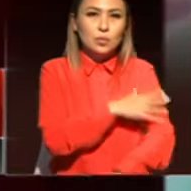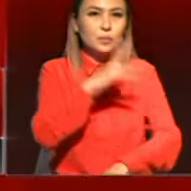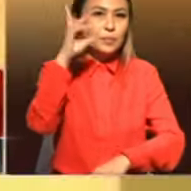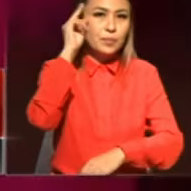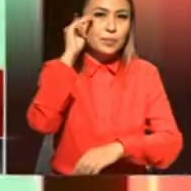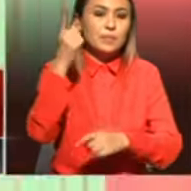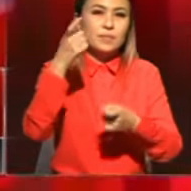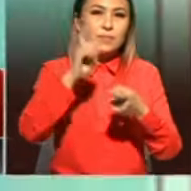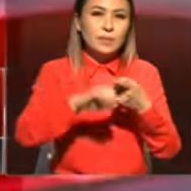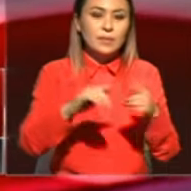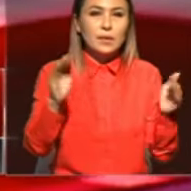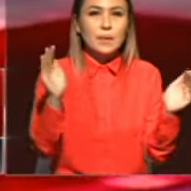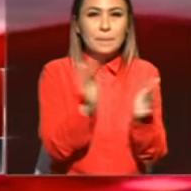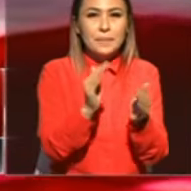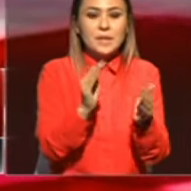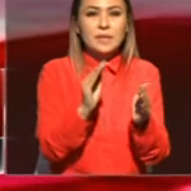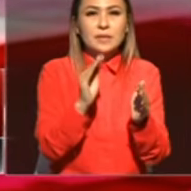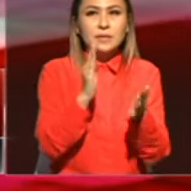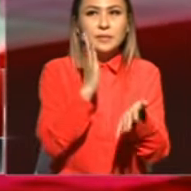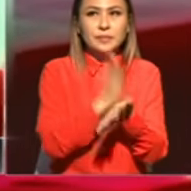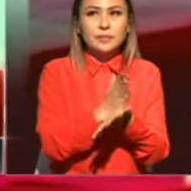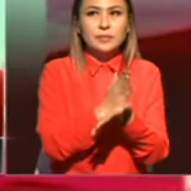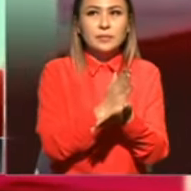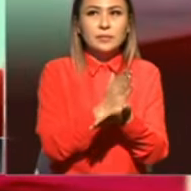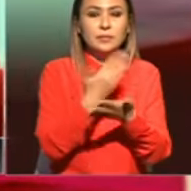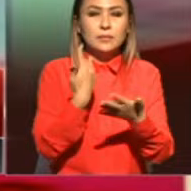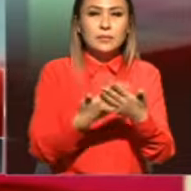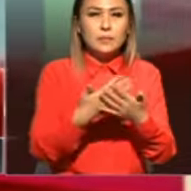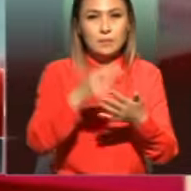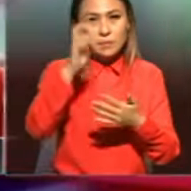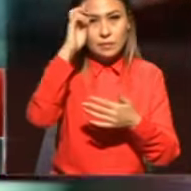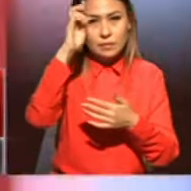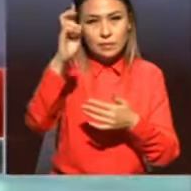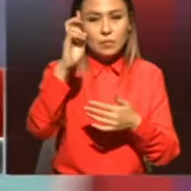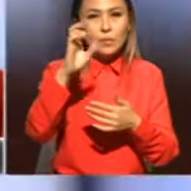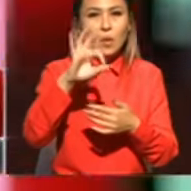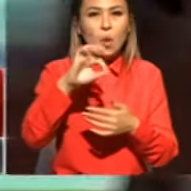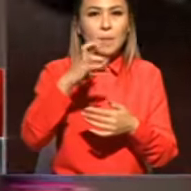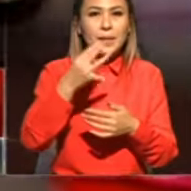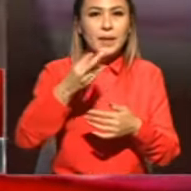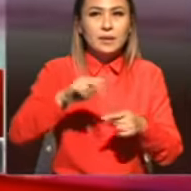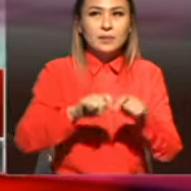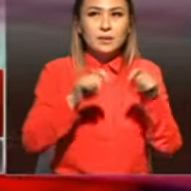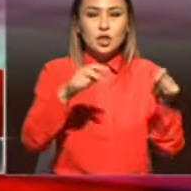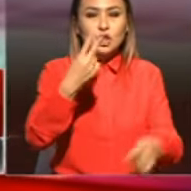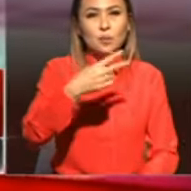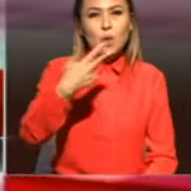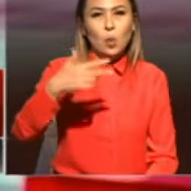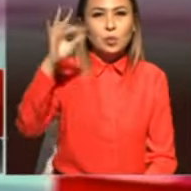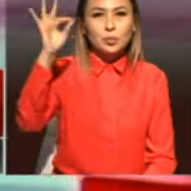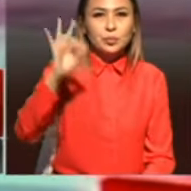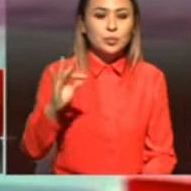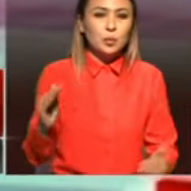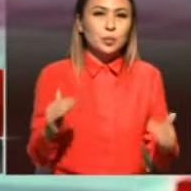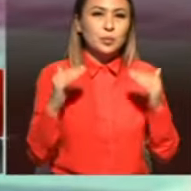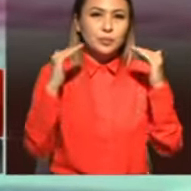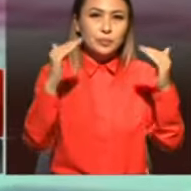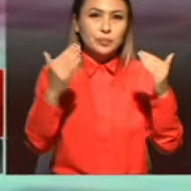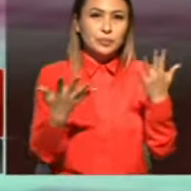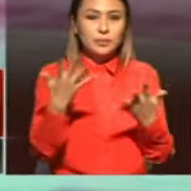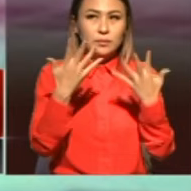инвесторлар болады, қысқа мерзімді инвесторлар болады. Қысқа мерзімді инвесторлар мысалы үшін мемлекет бір облигация шығарады да, ол 20%, 30% деп бөлуге пайызын көбейтетін